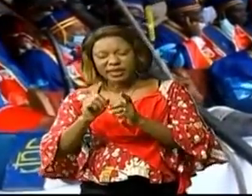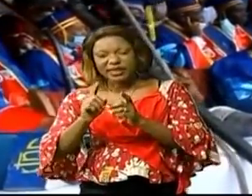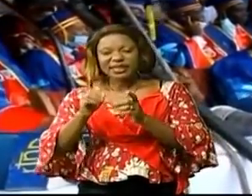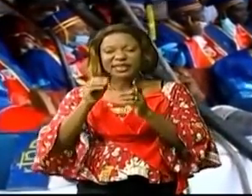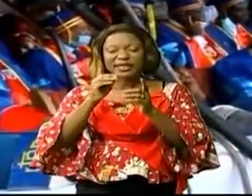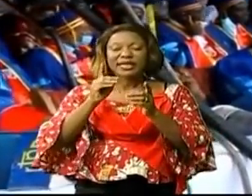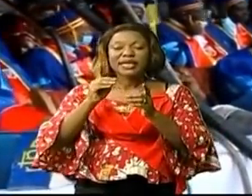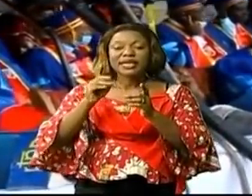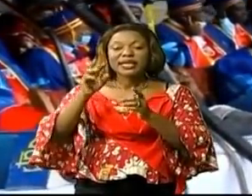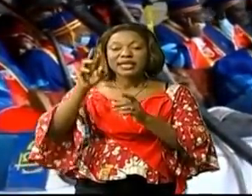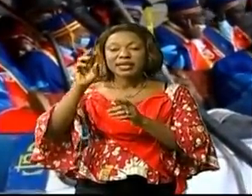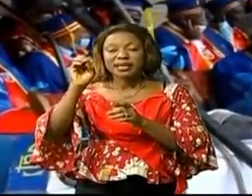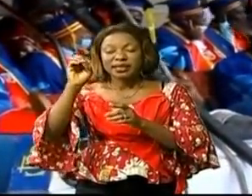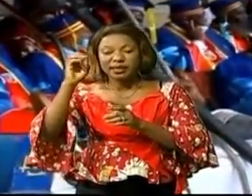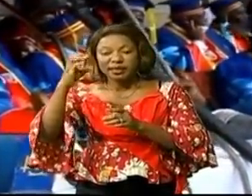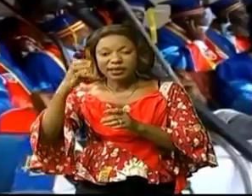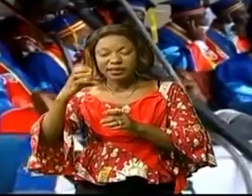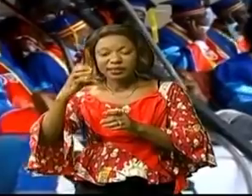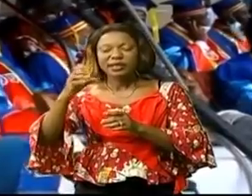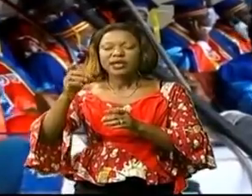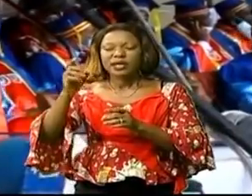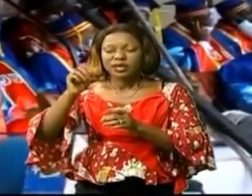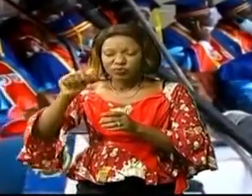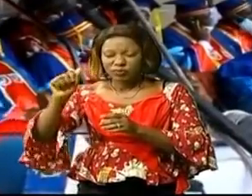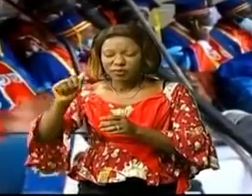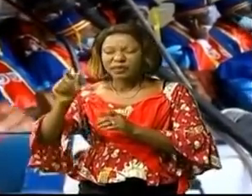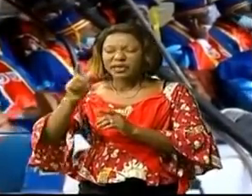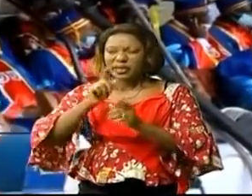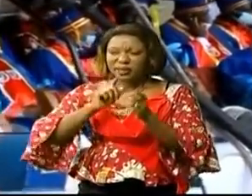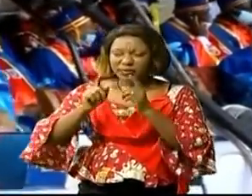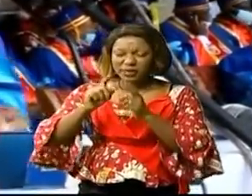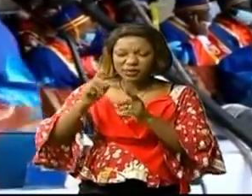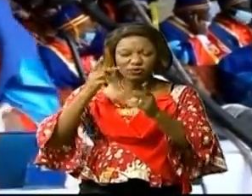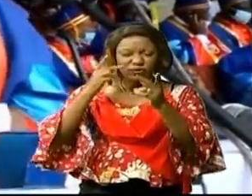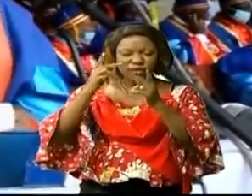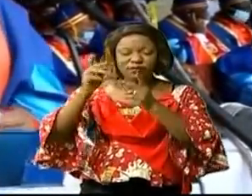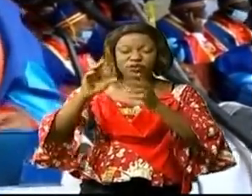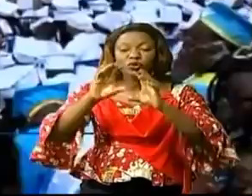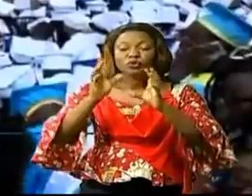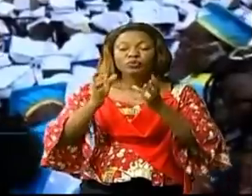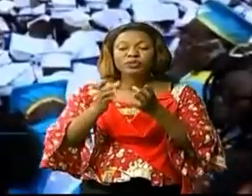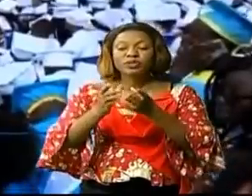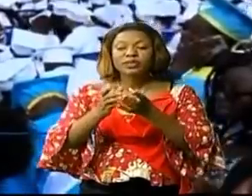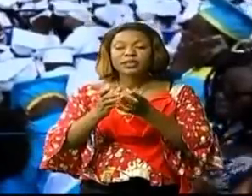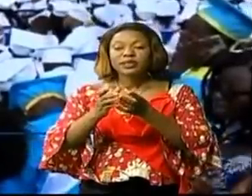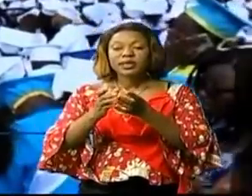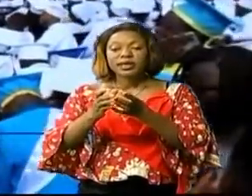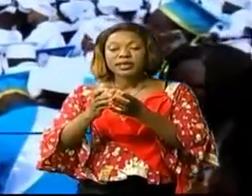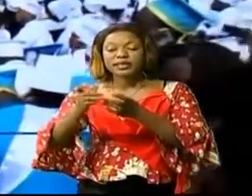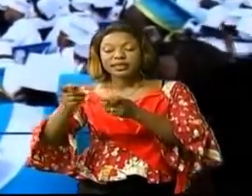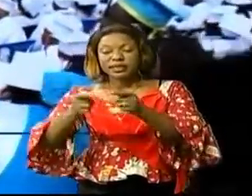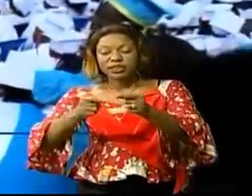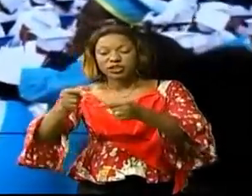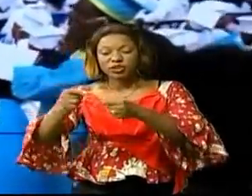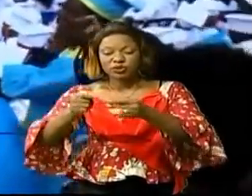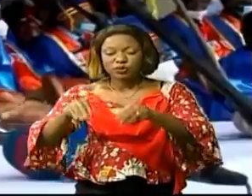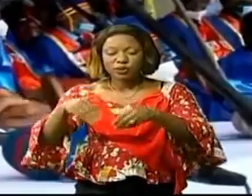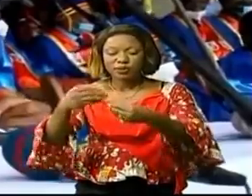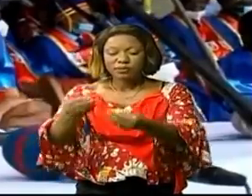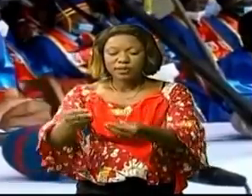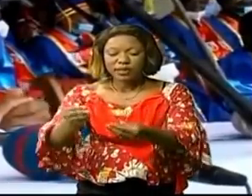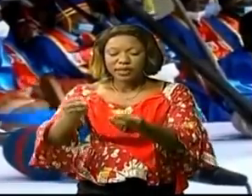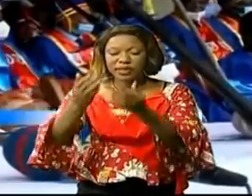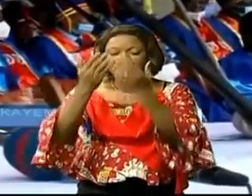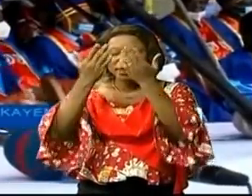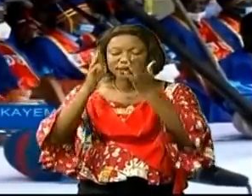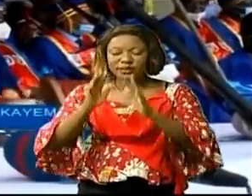professeur Jean-Marie Kayembe Ntumba, qui a plus martelé sur la vision du comité de gestion qui place l'étudiant au centre. Je